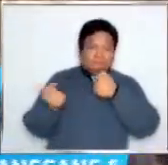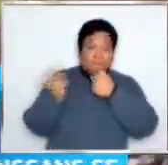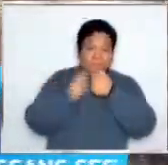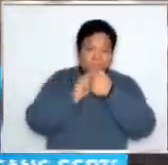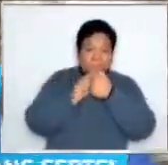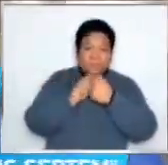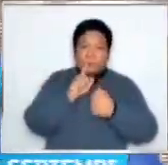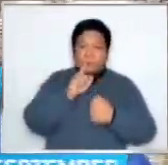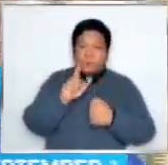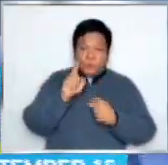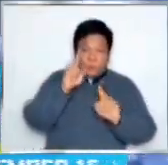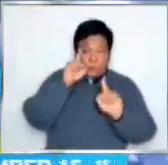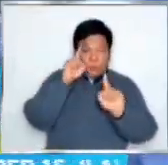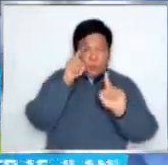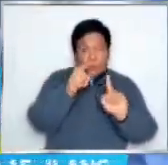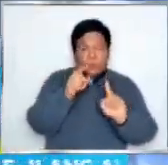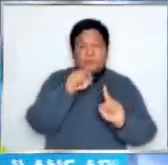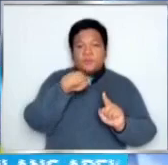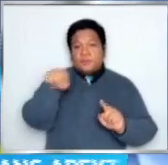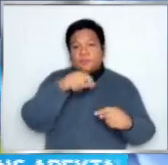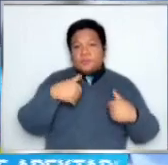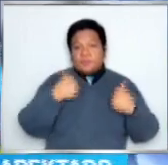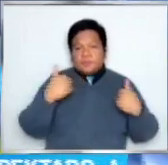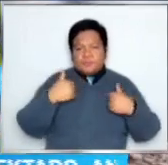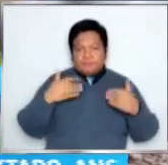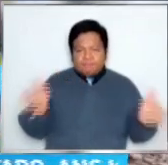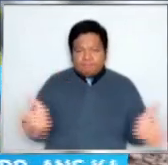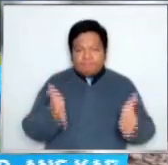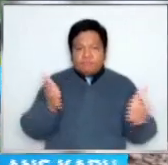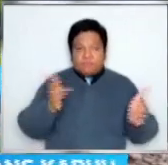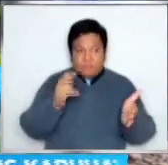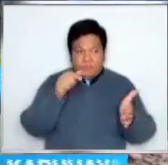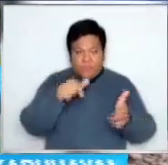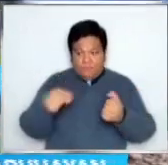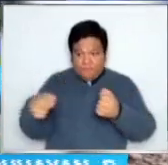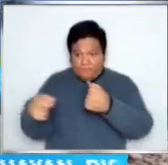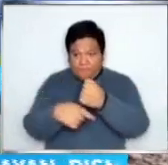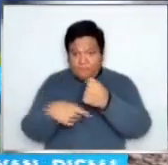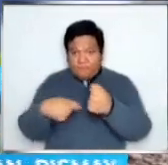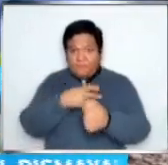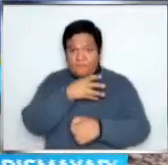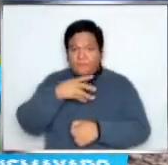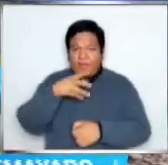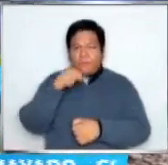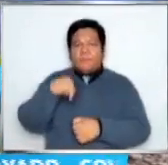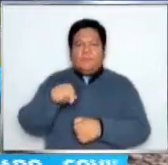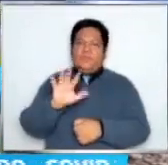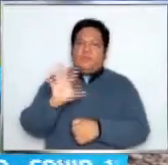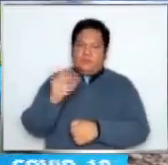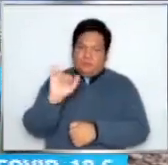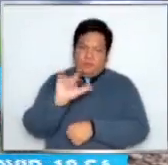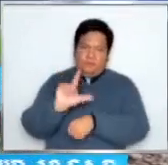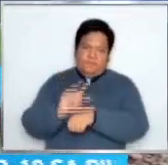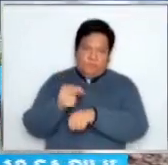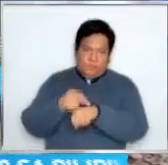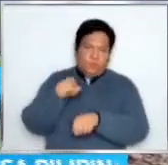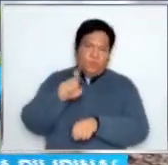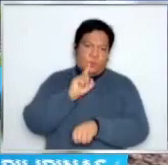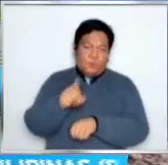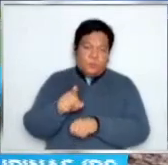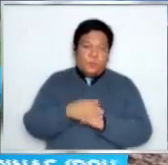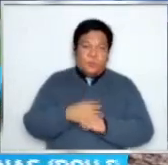kapwa niyang kabataang tingnan ang farming bilang kabuhayan. Bagamat aminado siya na mahirap maging magsasaka sa